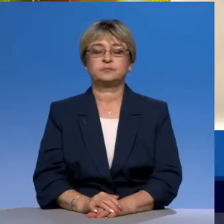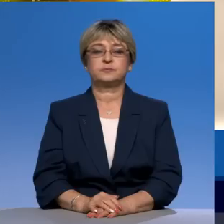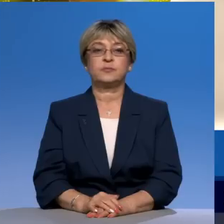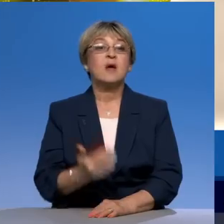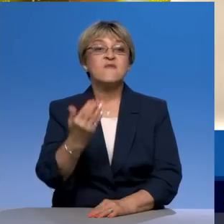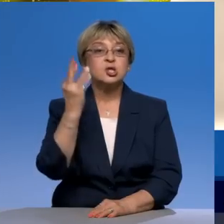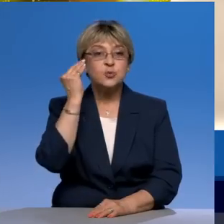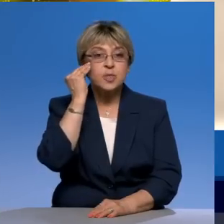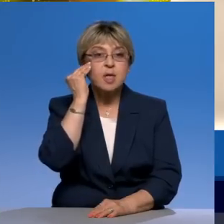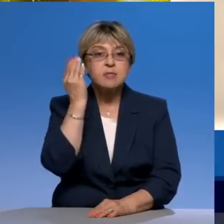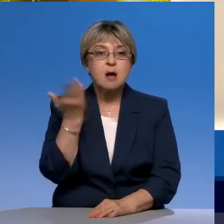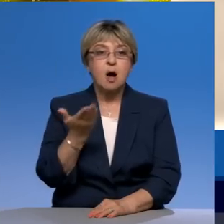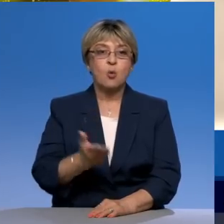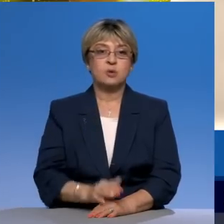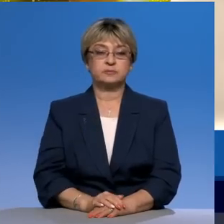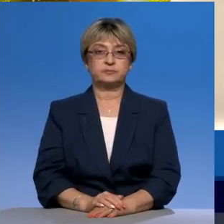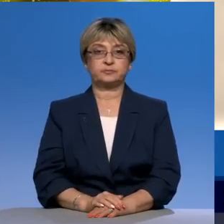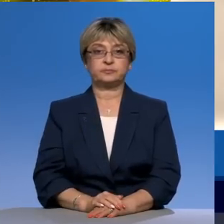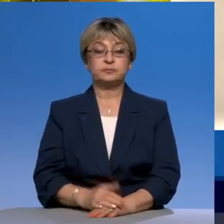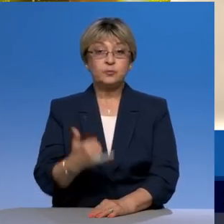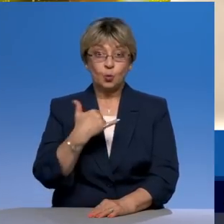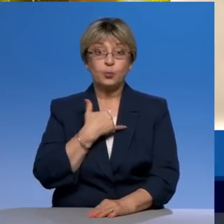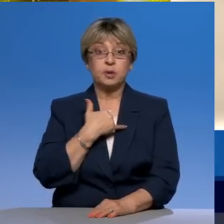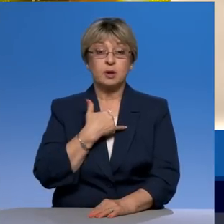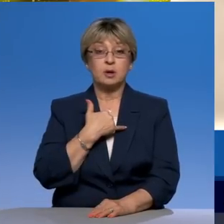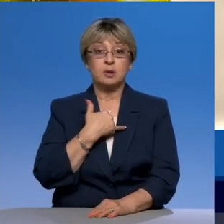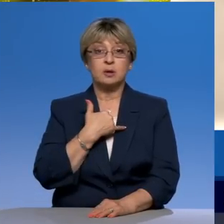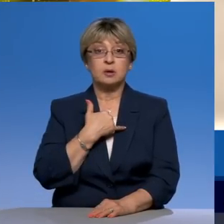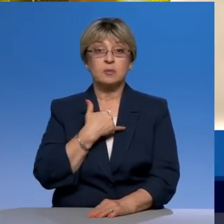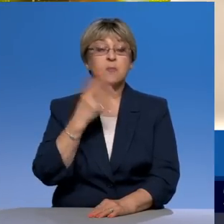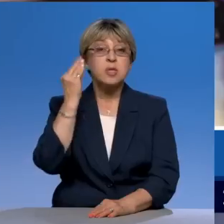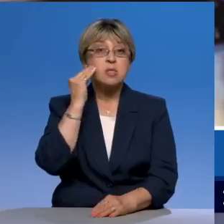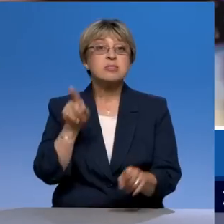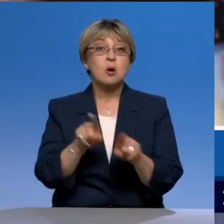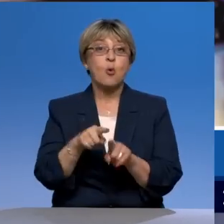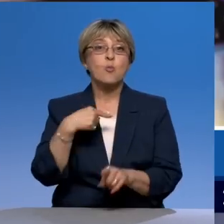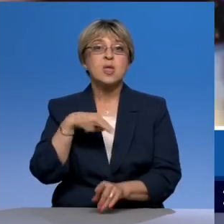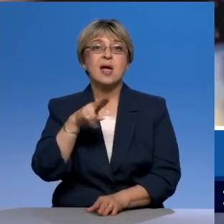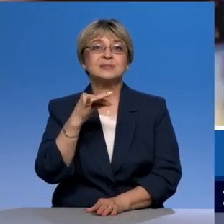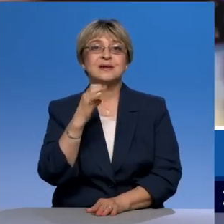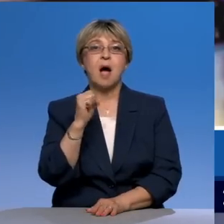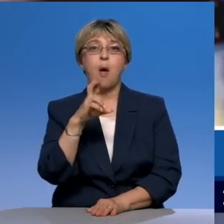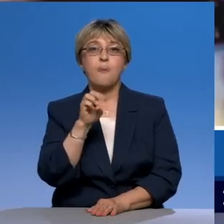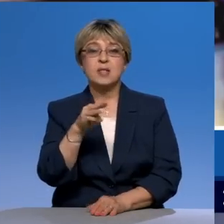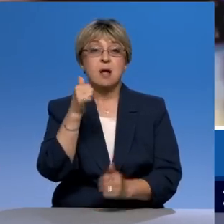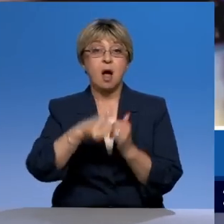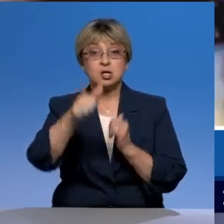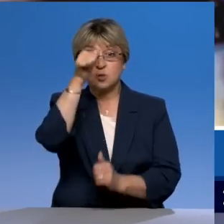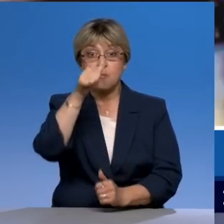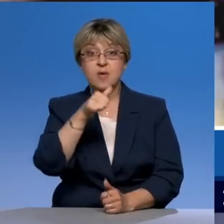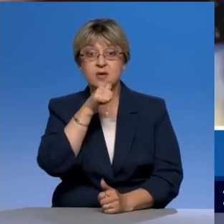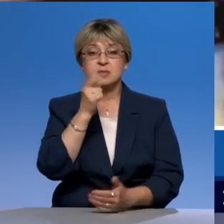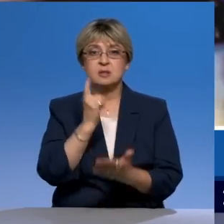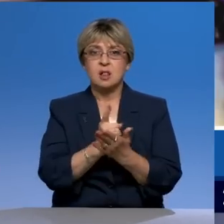Здравствуйте. Здравствуйте. У меня мнение такое. Вот я диабетик, и каждый месяц я приезжать должна